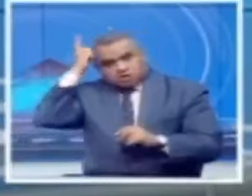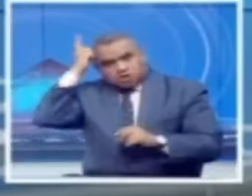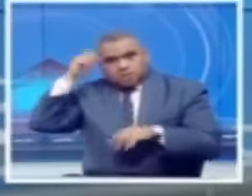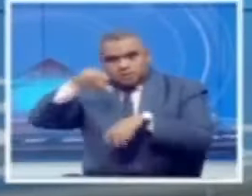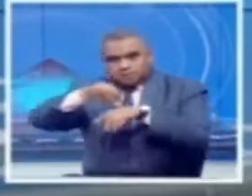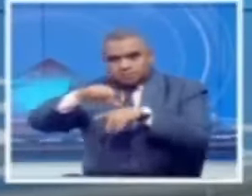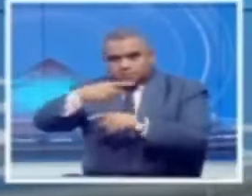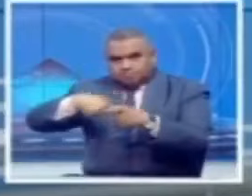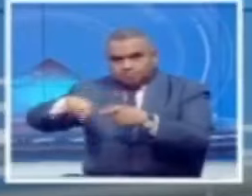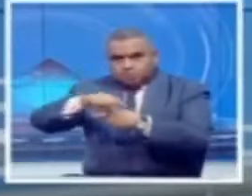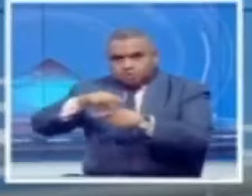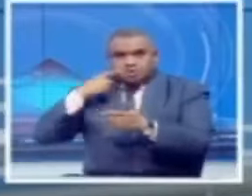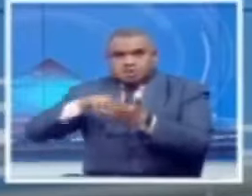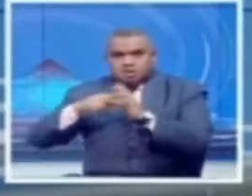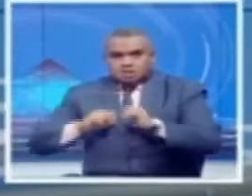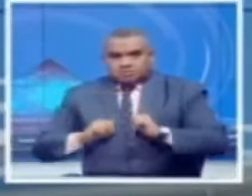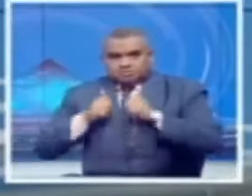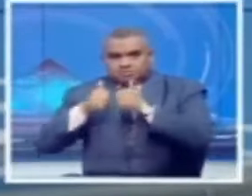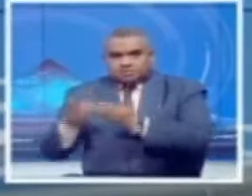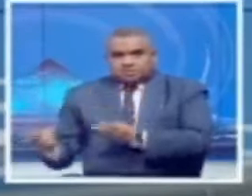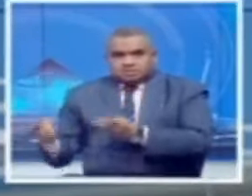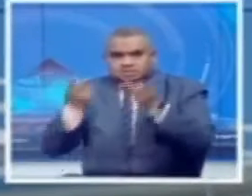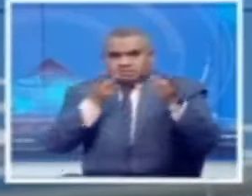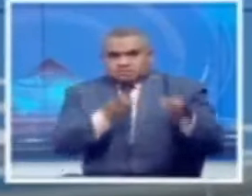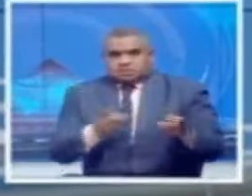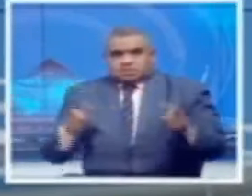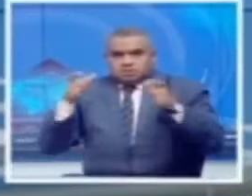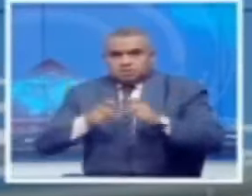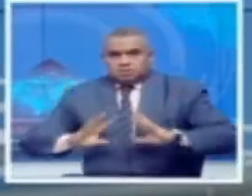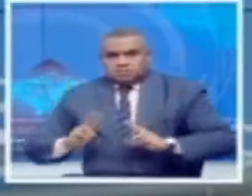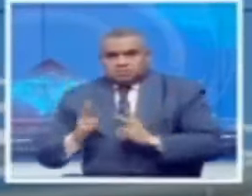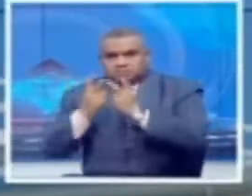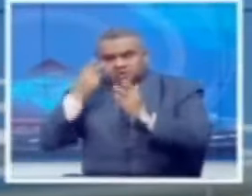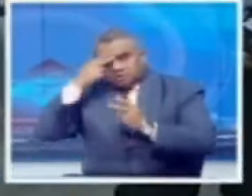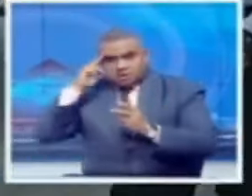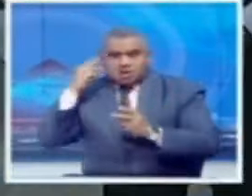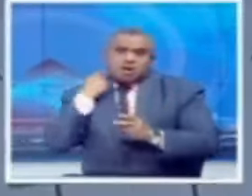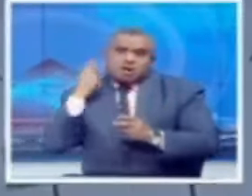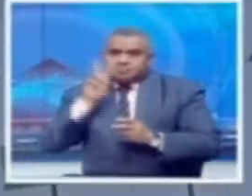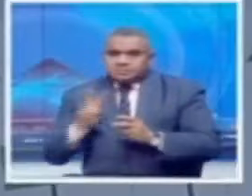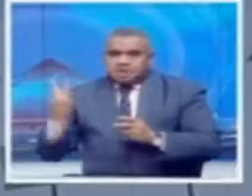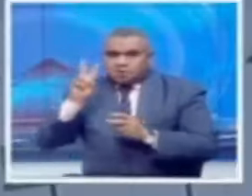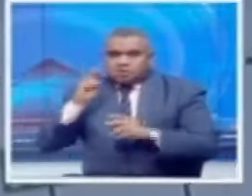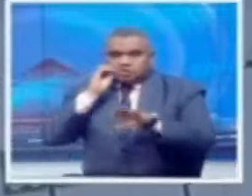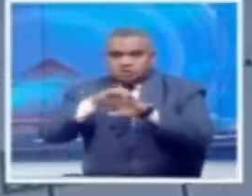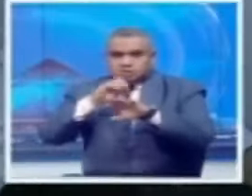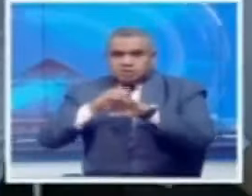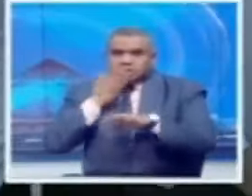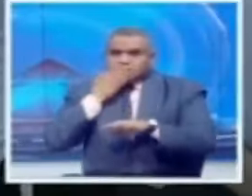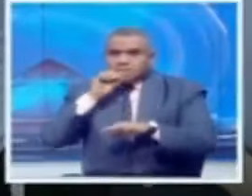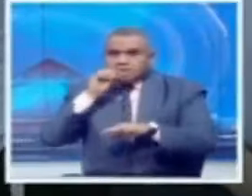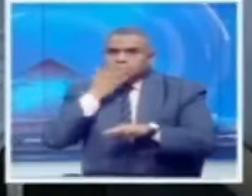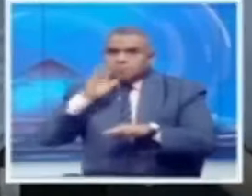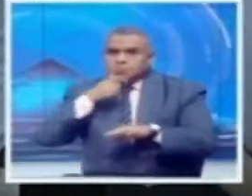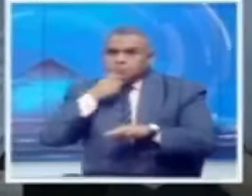والمنطقة المحيطة به، وذلك في إطار الاستعدادات لاستضافة مؤتمر تغير المناخ COP27. وشدد مدبولي على